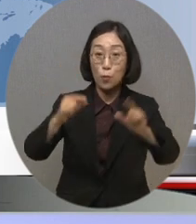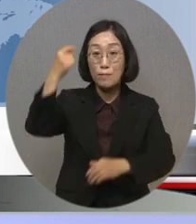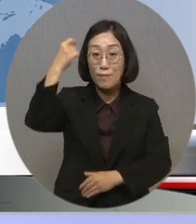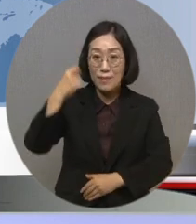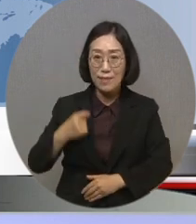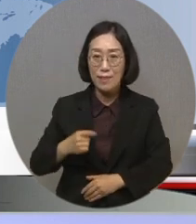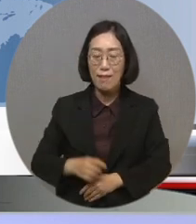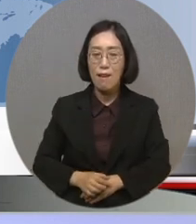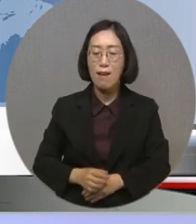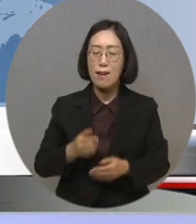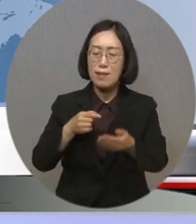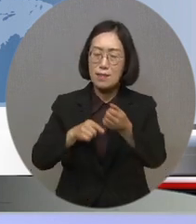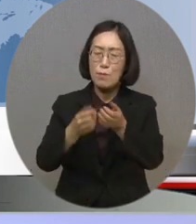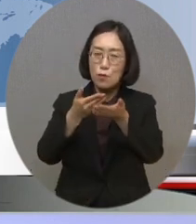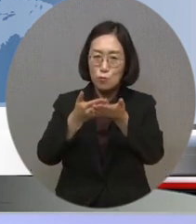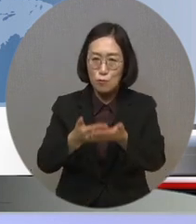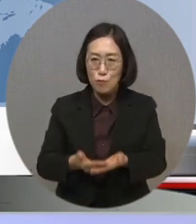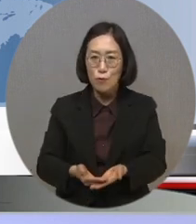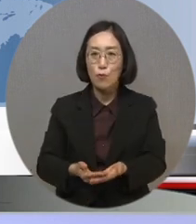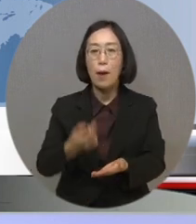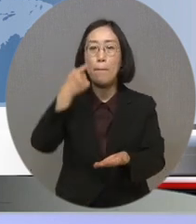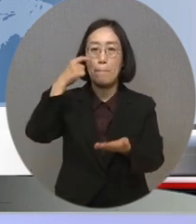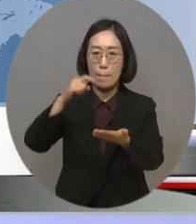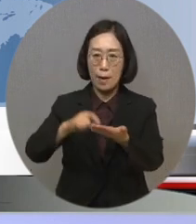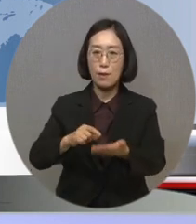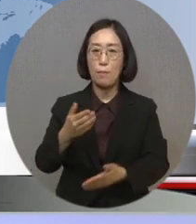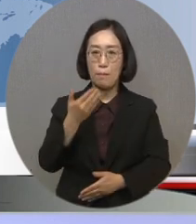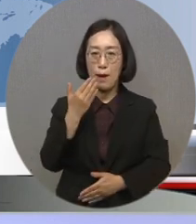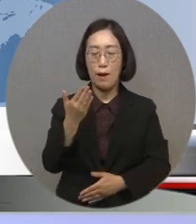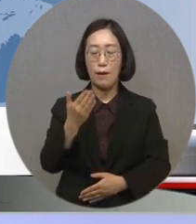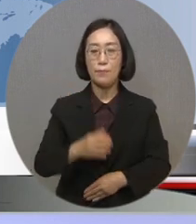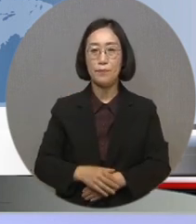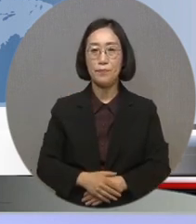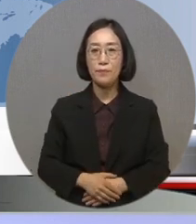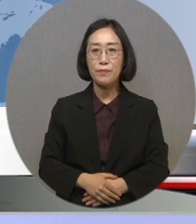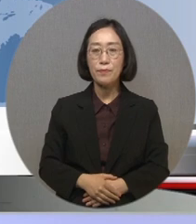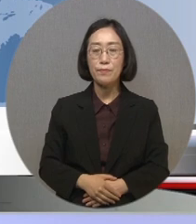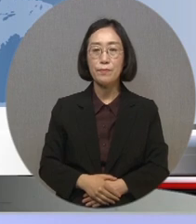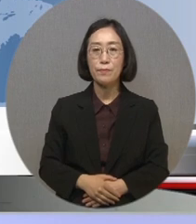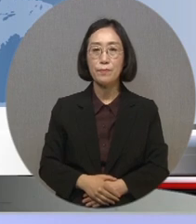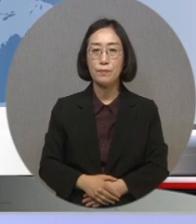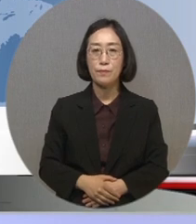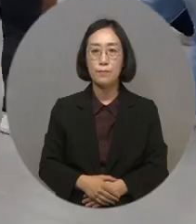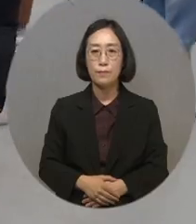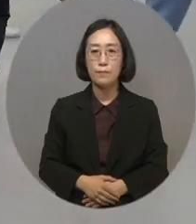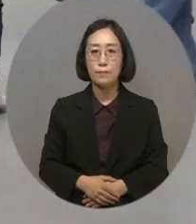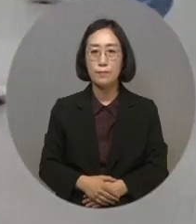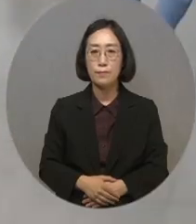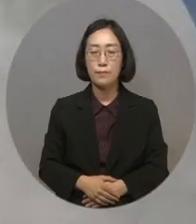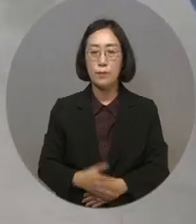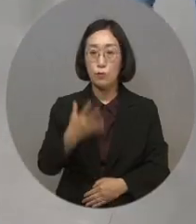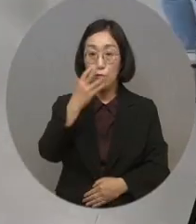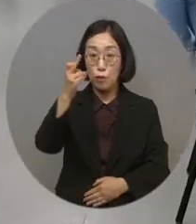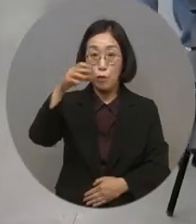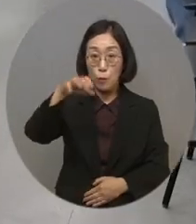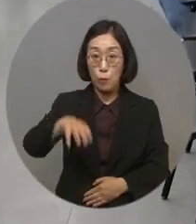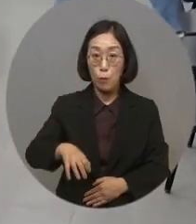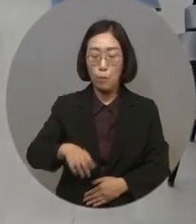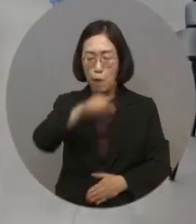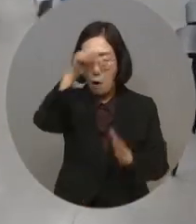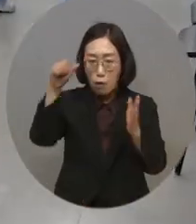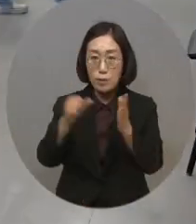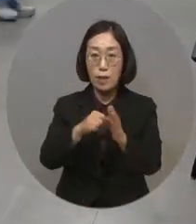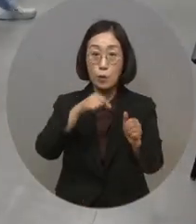그 이상의 의미를 느낄 수 있는 시간이었습니다 황영재 기자입니다 순천 팔마 장애인 평생